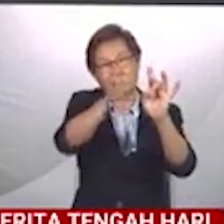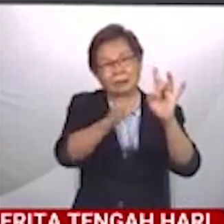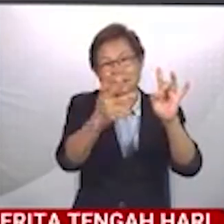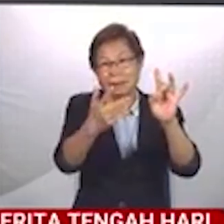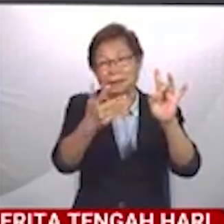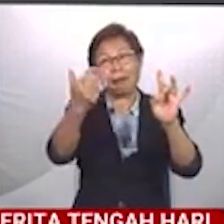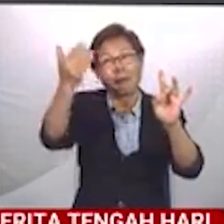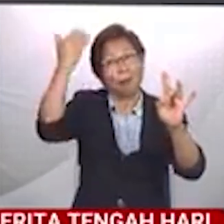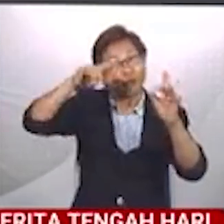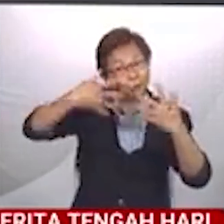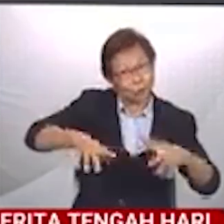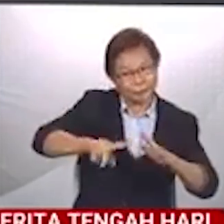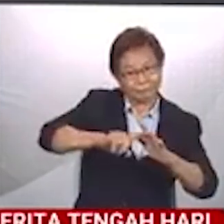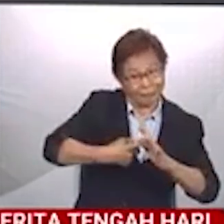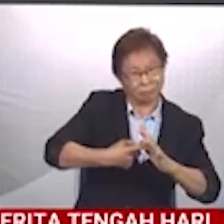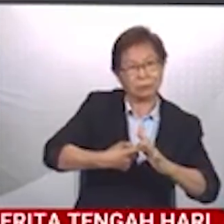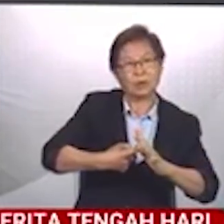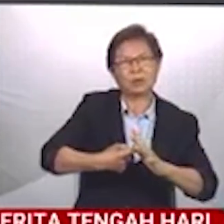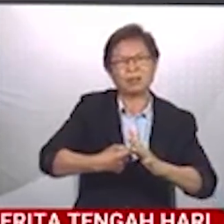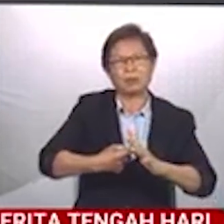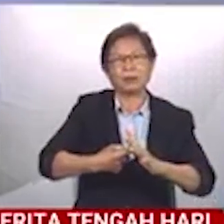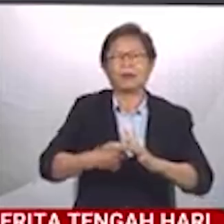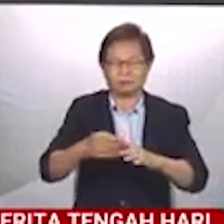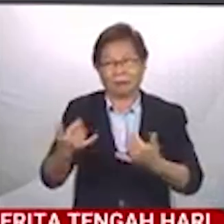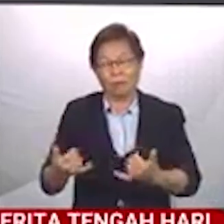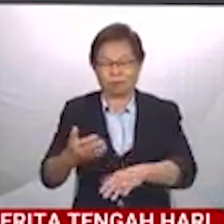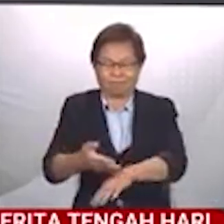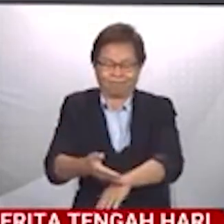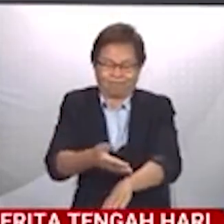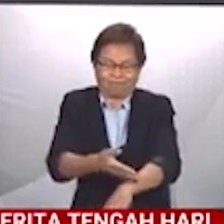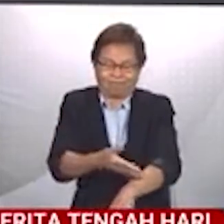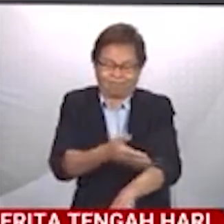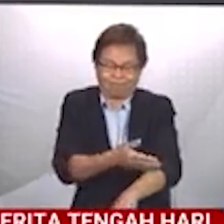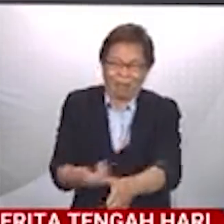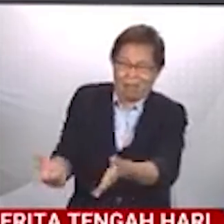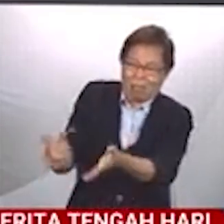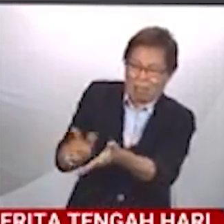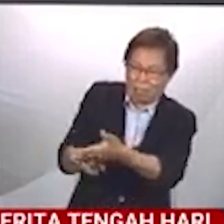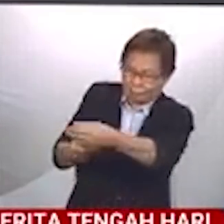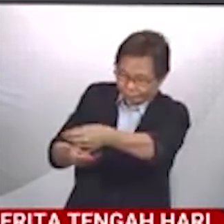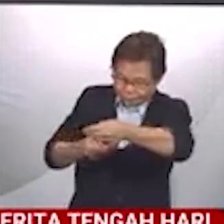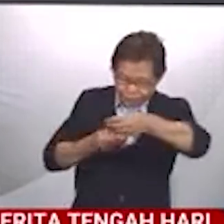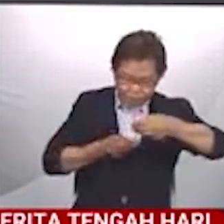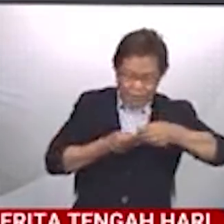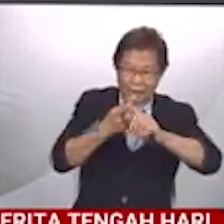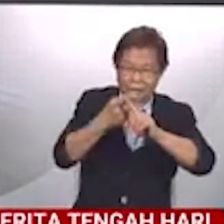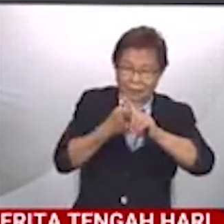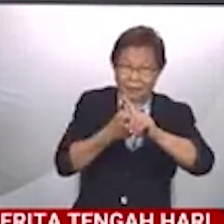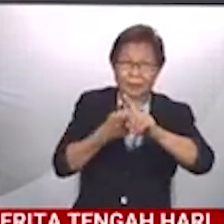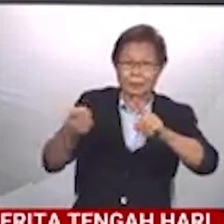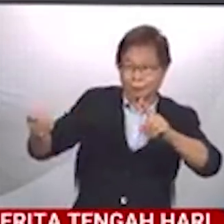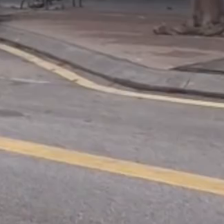bulan Mac yang lalu agak makin bertambah baik. Laporan yang saya telah terima daripada lapangan